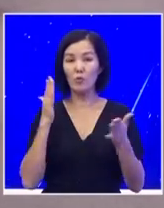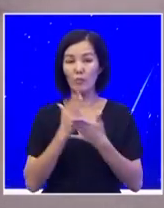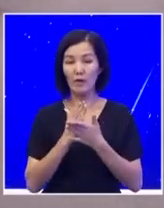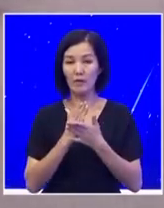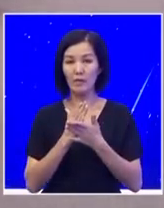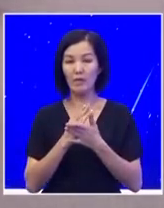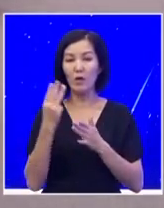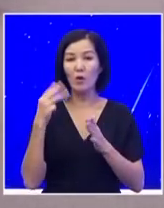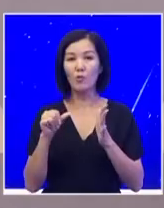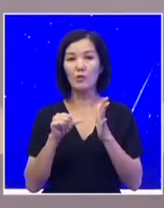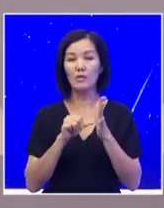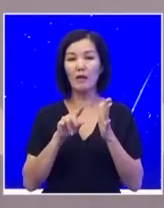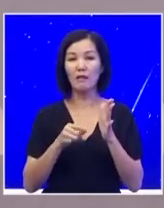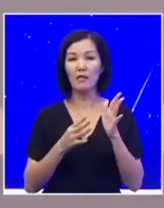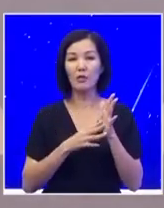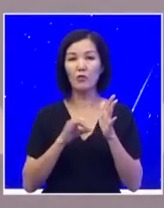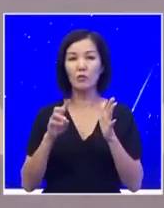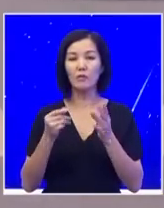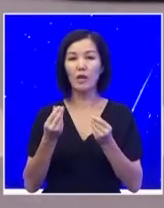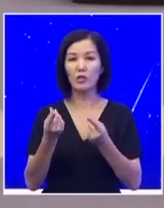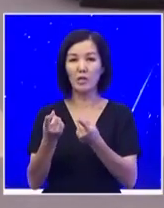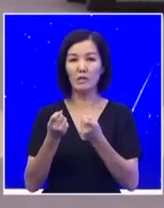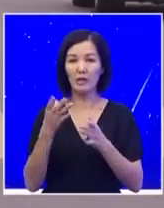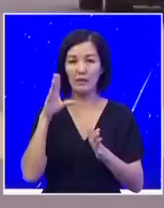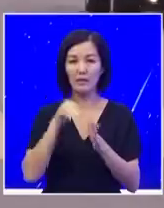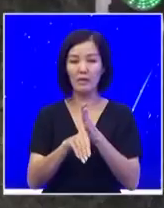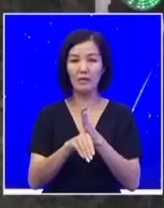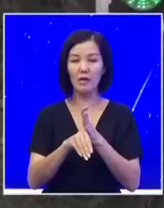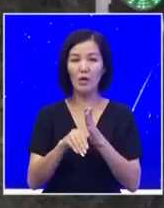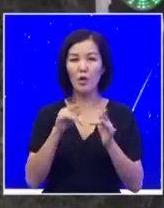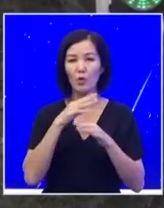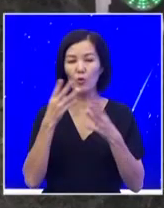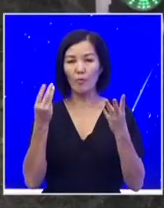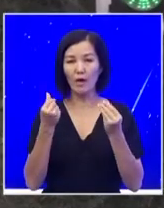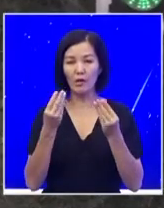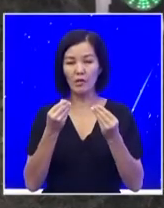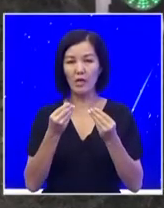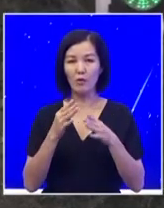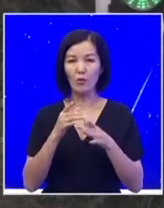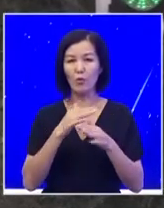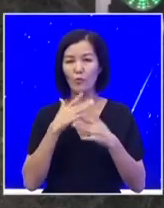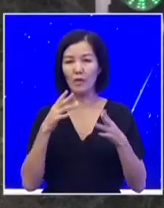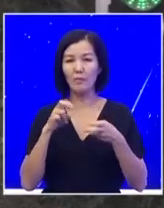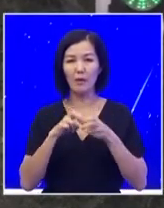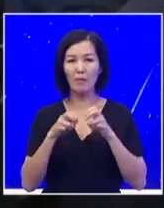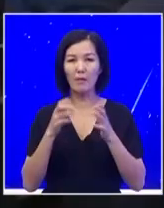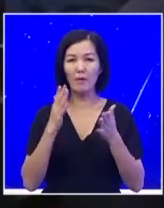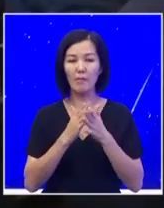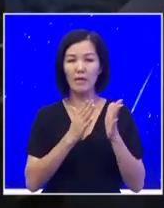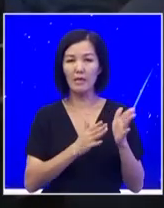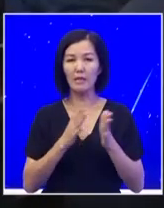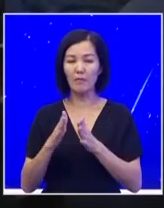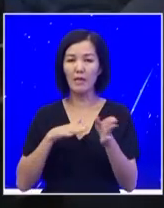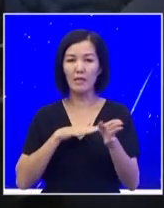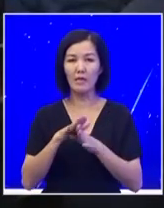жоқ, 36,9 миллиард теңге инвестиция тартылды. Аз қаражат емес. Әйткенмен ауданда бірқатар проблема бар. Ретімен